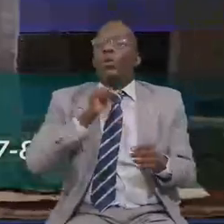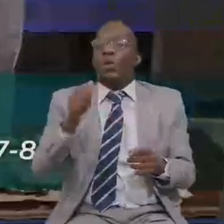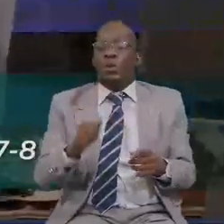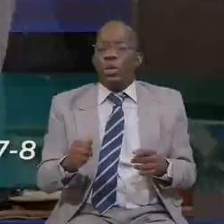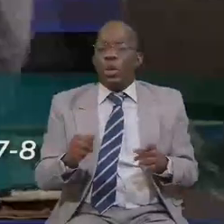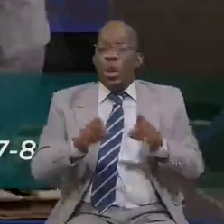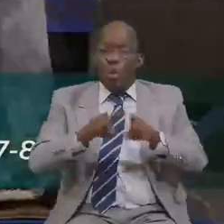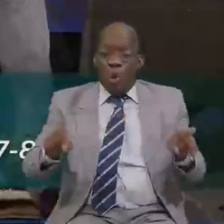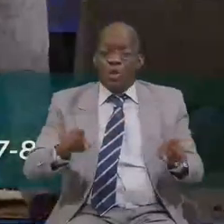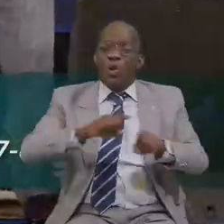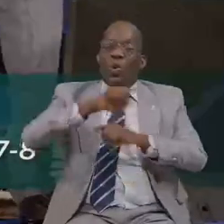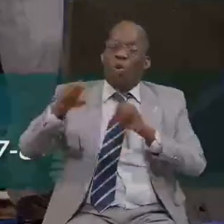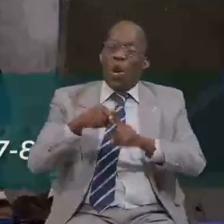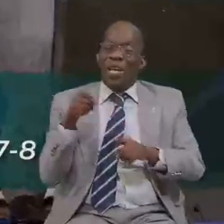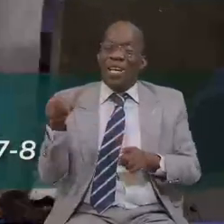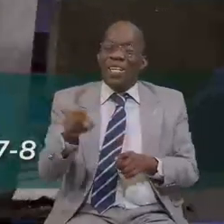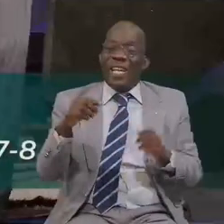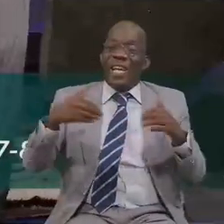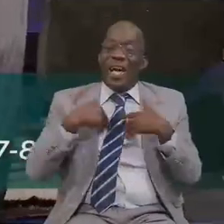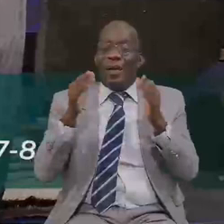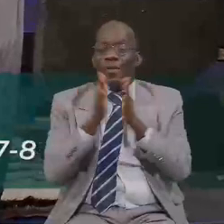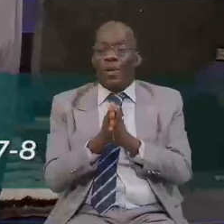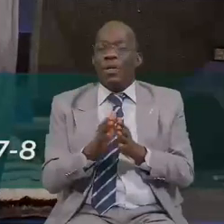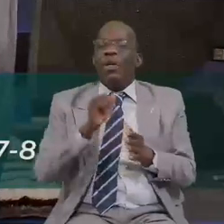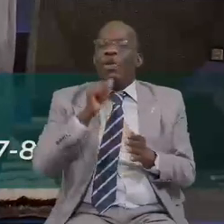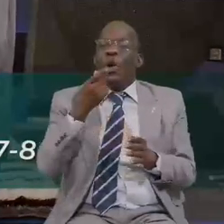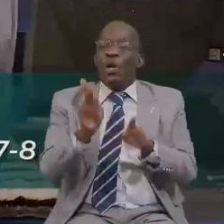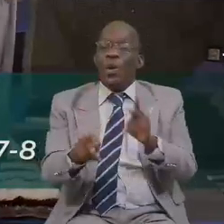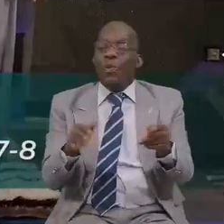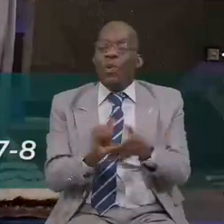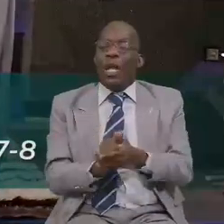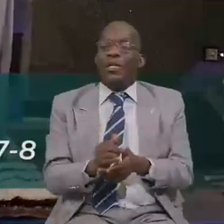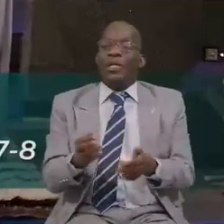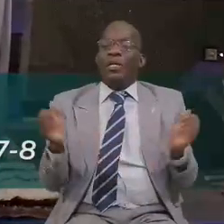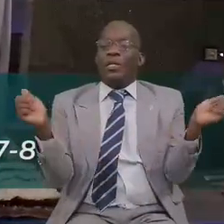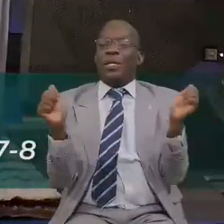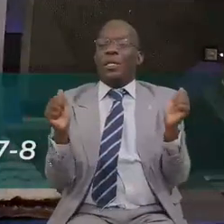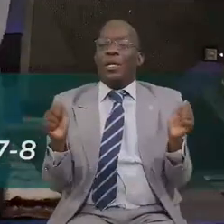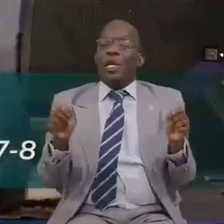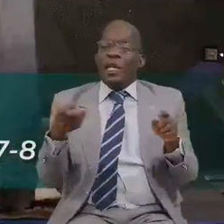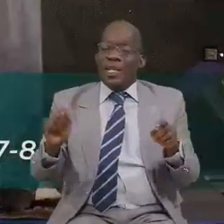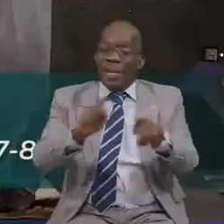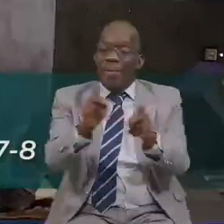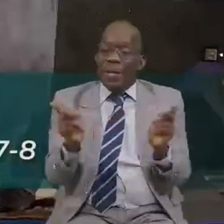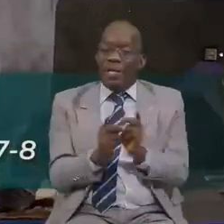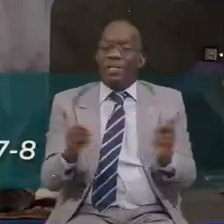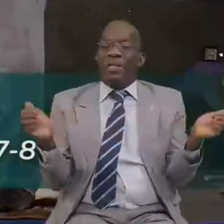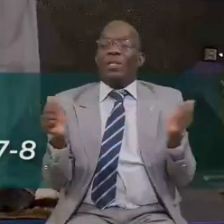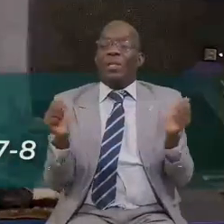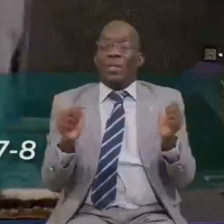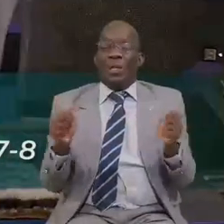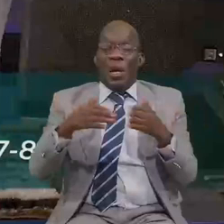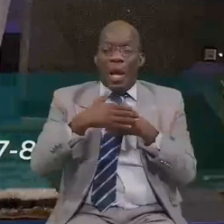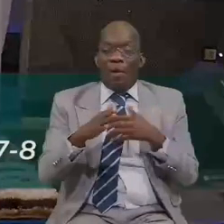quand j'ai prié, ce n'est pas le peuple, les gens qui tremblaient, mais c'est le lieu. Quand